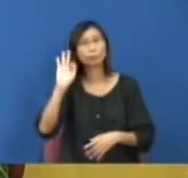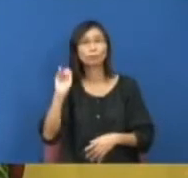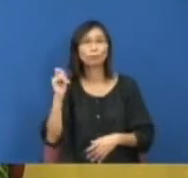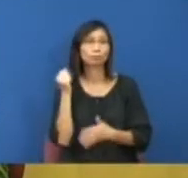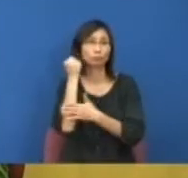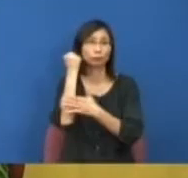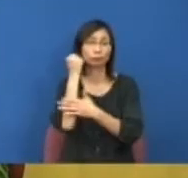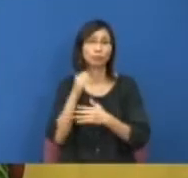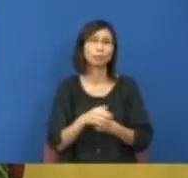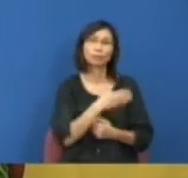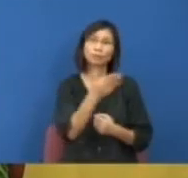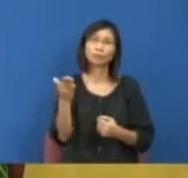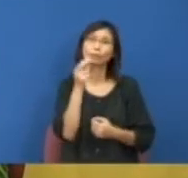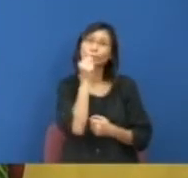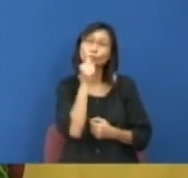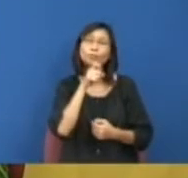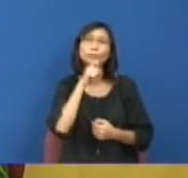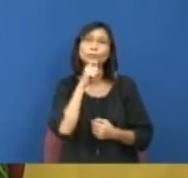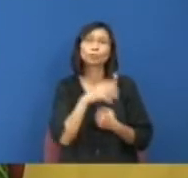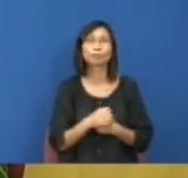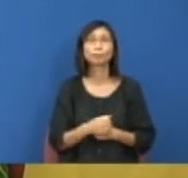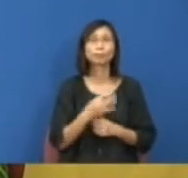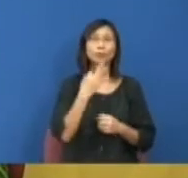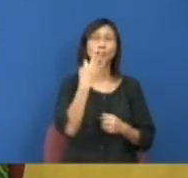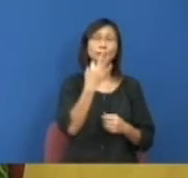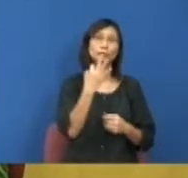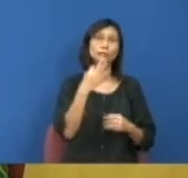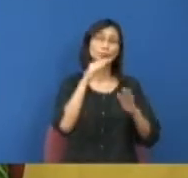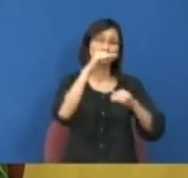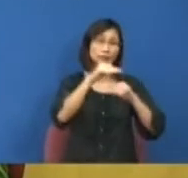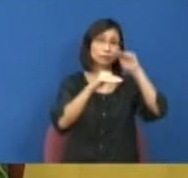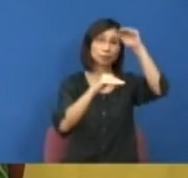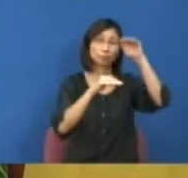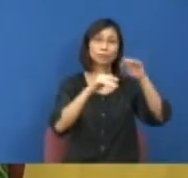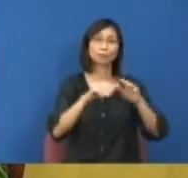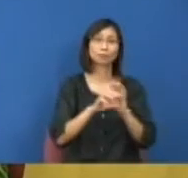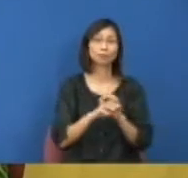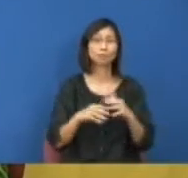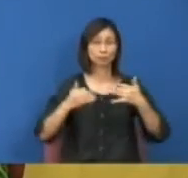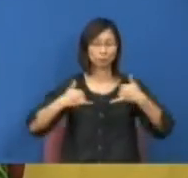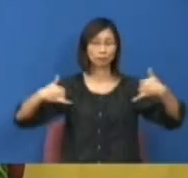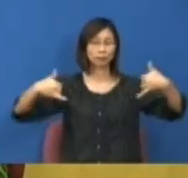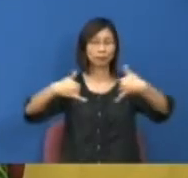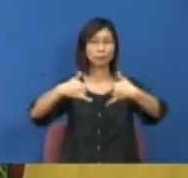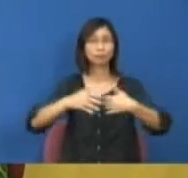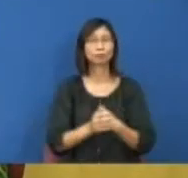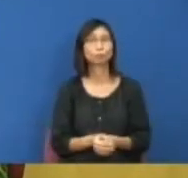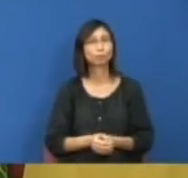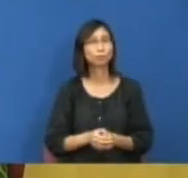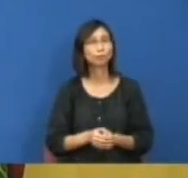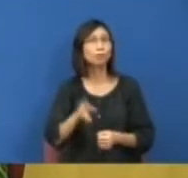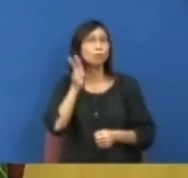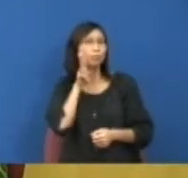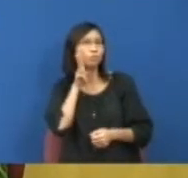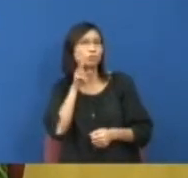樣嘢大家有興趣就係嗰個即係三級議會啦。即係嗰個三級議會咧，成日等另外聯想到會唔會都幾似香港嗰個即係立